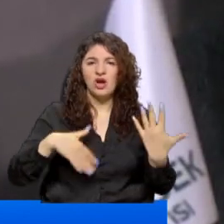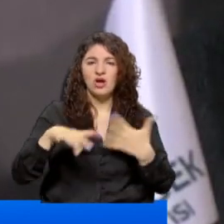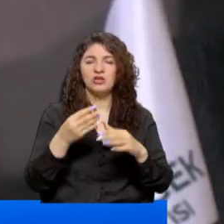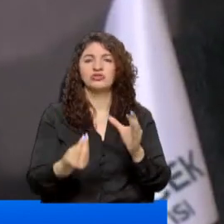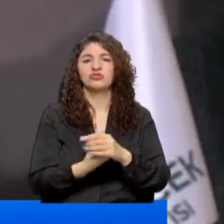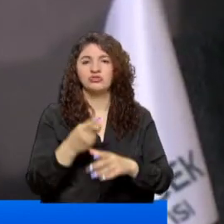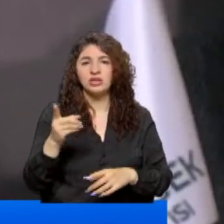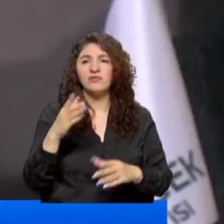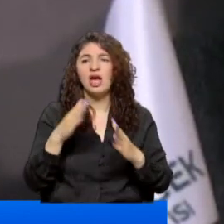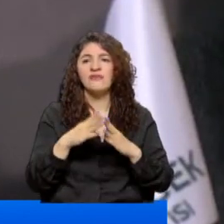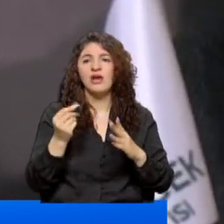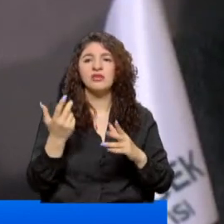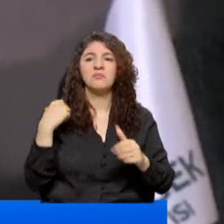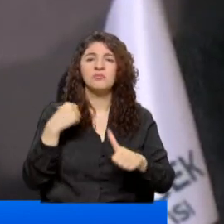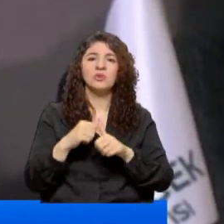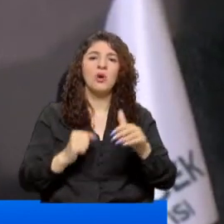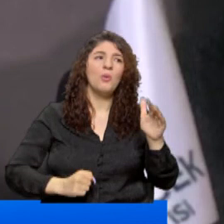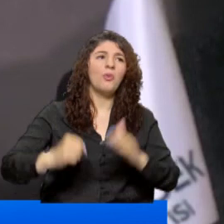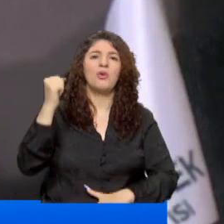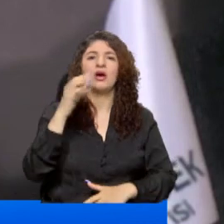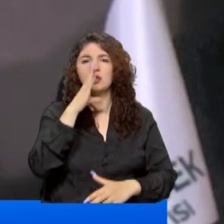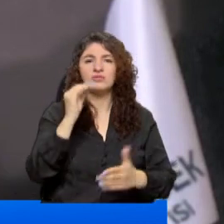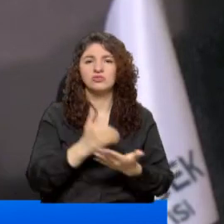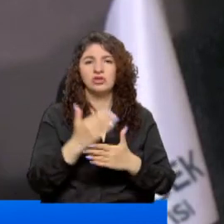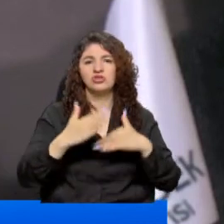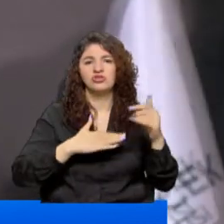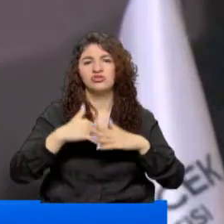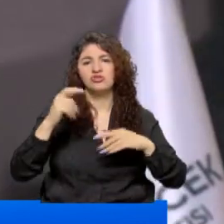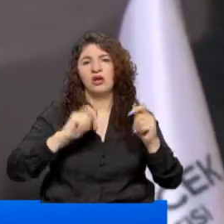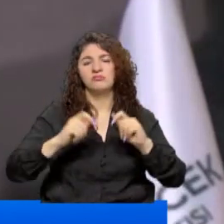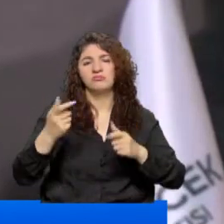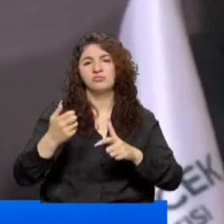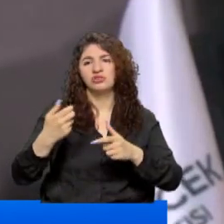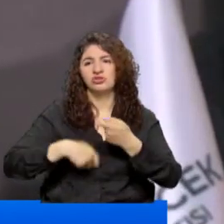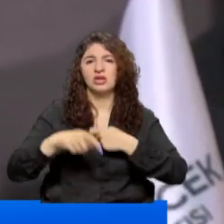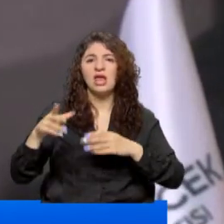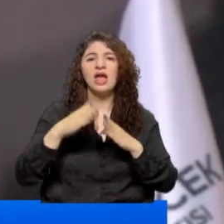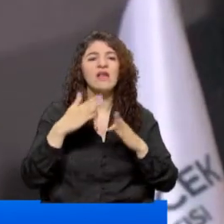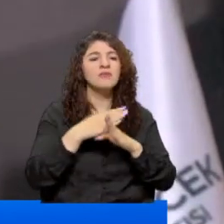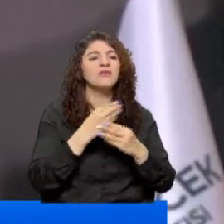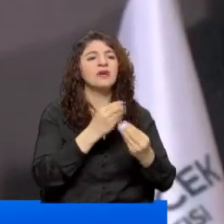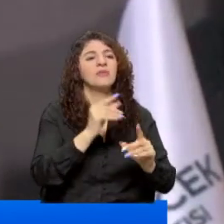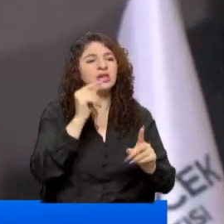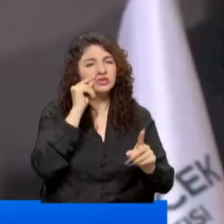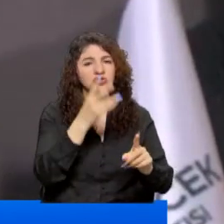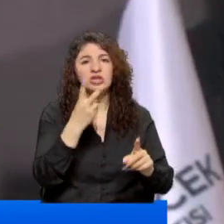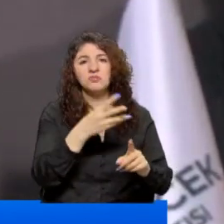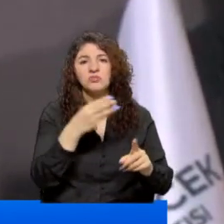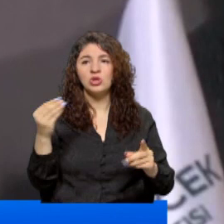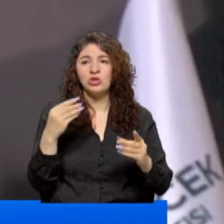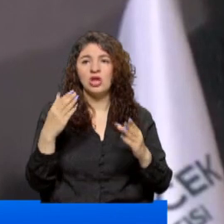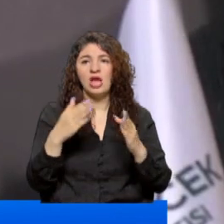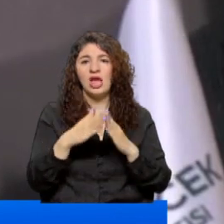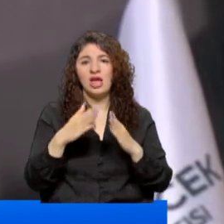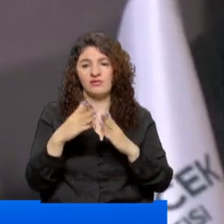açacaktı ve konut fiyatları tekrar artacak kim kazandı İnşaat şimdi evine ekmek götüremeyen kişi 2 milyon liralık